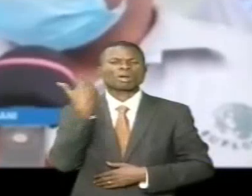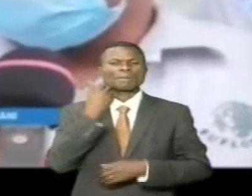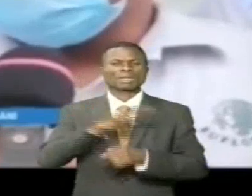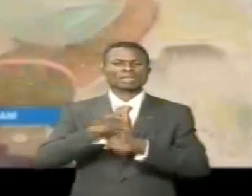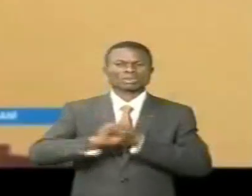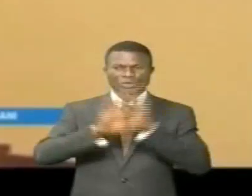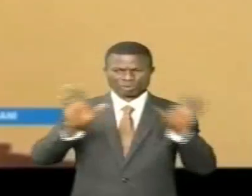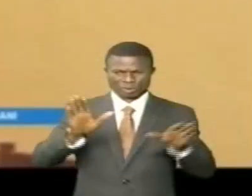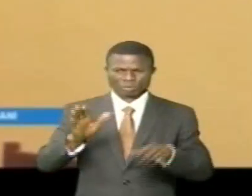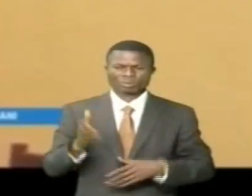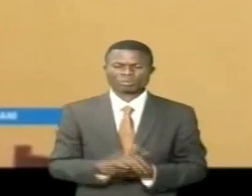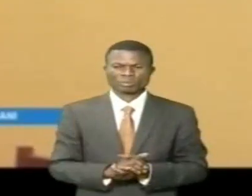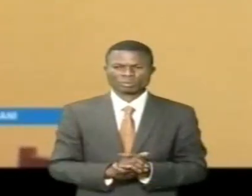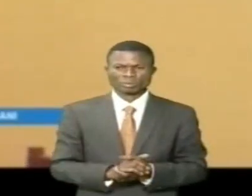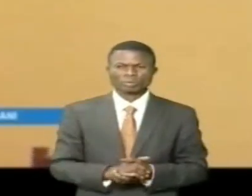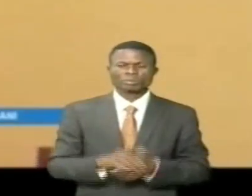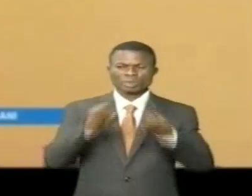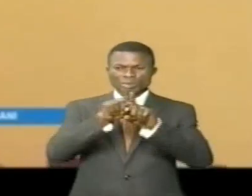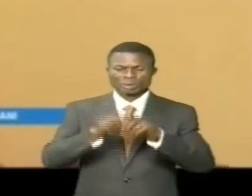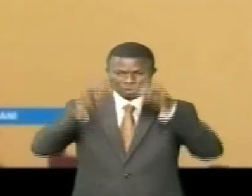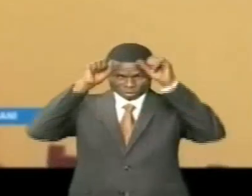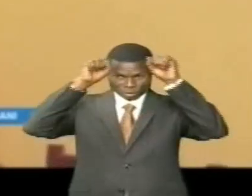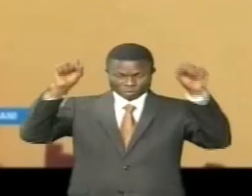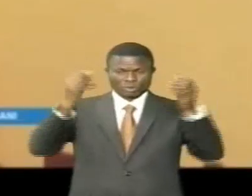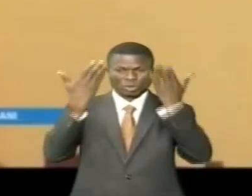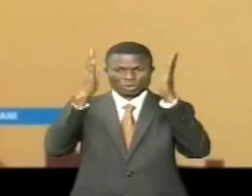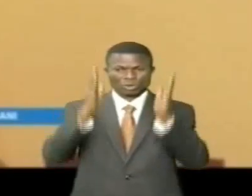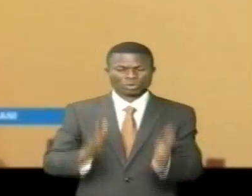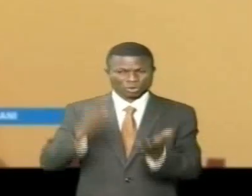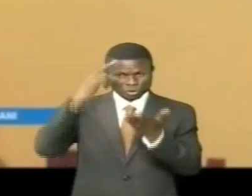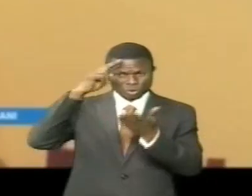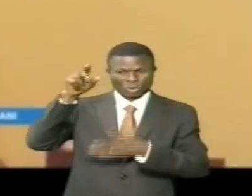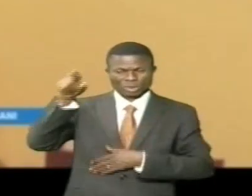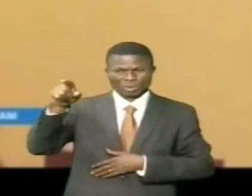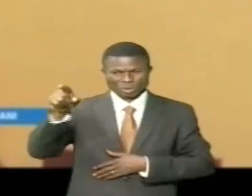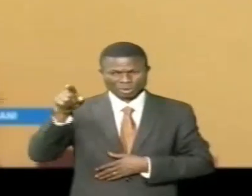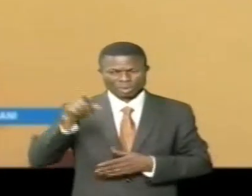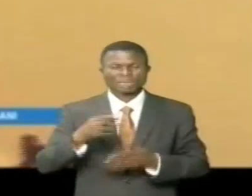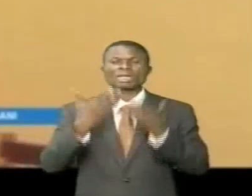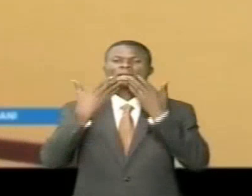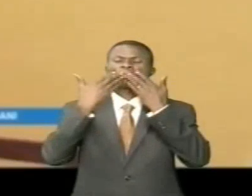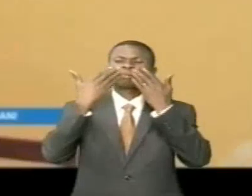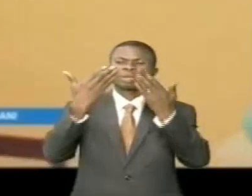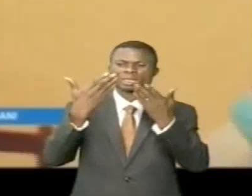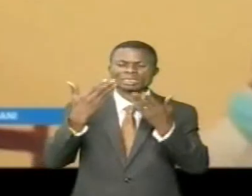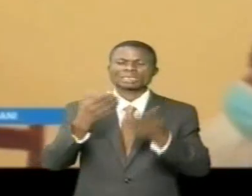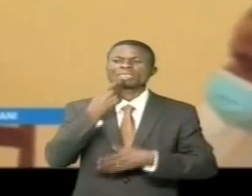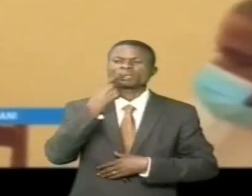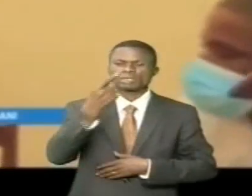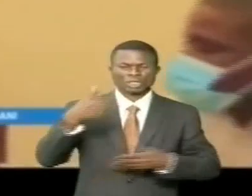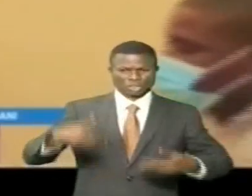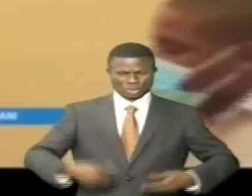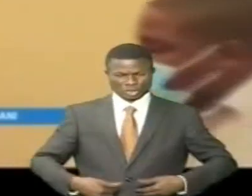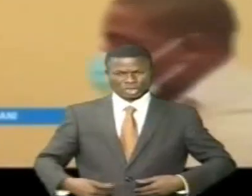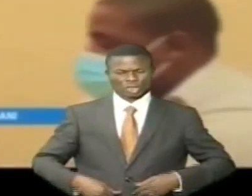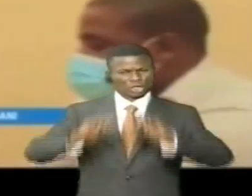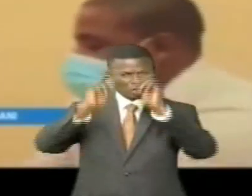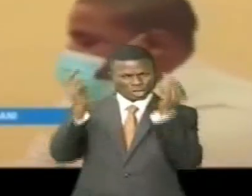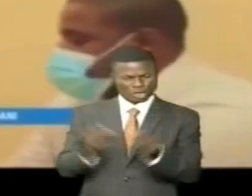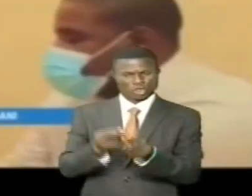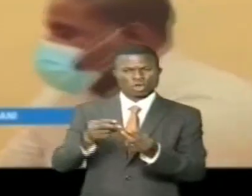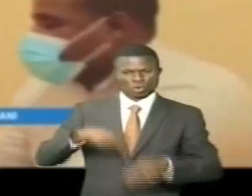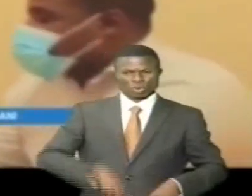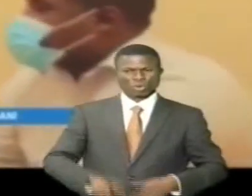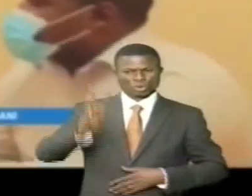COVID-19. À son tour, le président des étudiants de l'UNIKIS a remercié les jeunes de la nouvelle génération